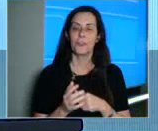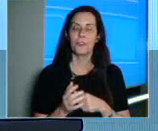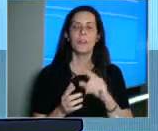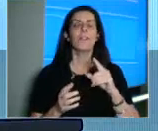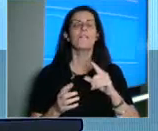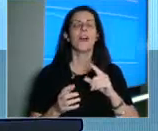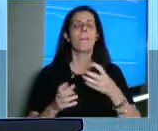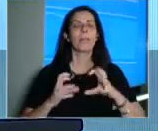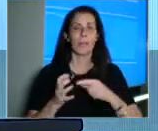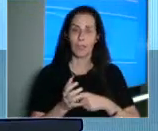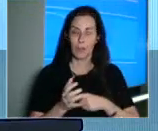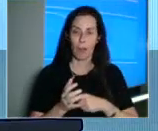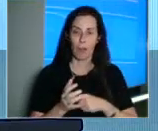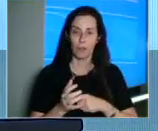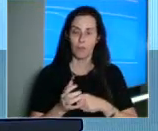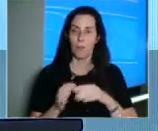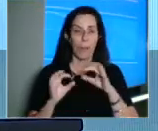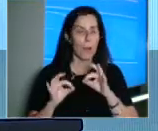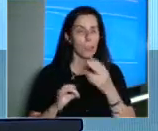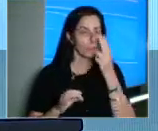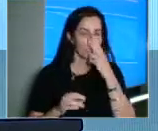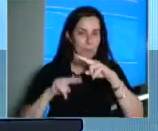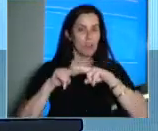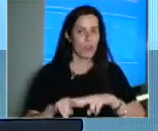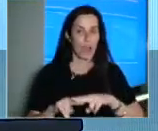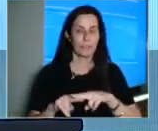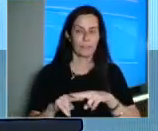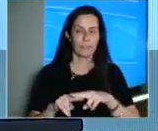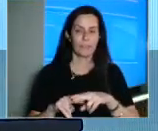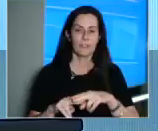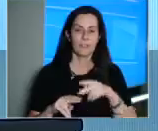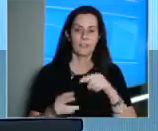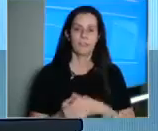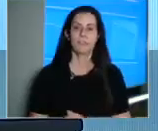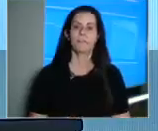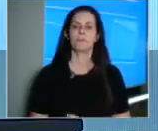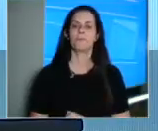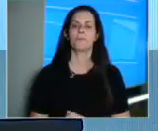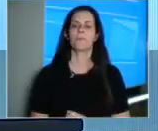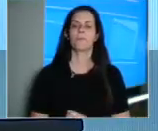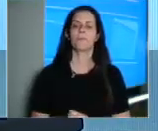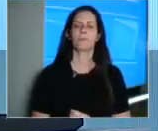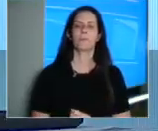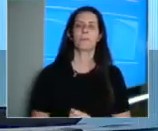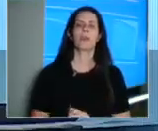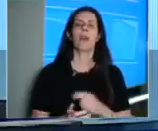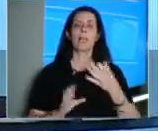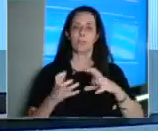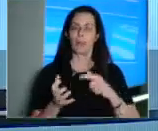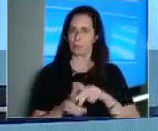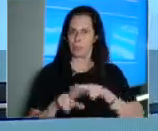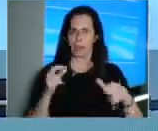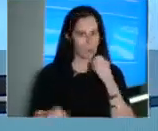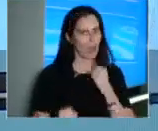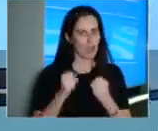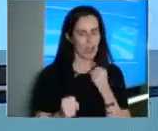זה הלוזונים, מוצאים את עצמם בסרט מלחמה. ככה זה שאתה מנסה לקרוא מלדים, כן? אז הלוזונים מוצאים את עצמם בסרט מלחמה,